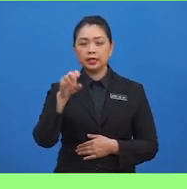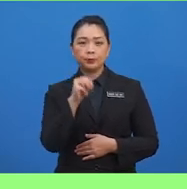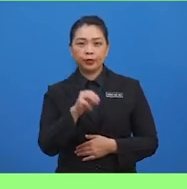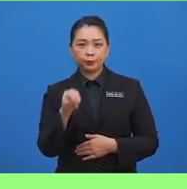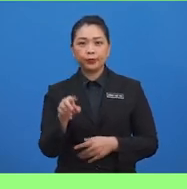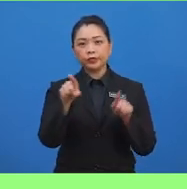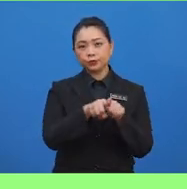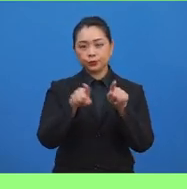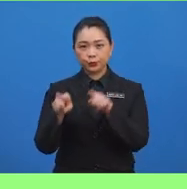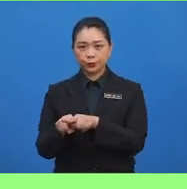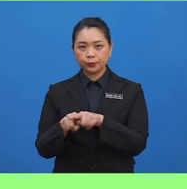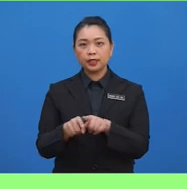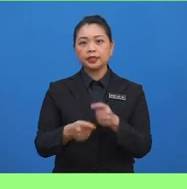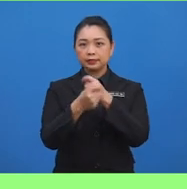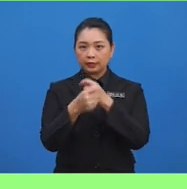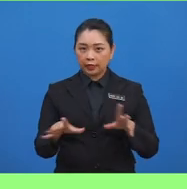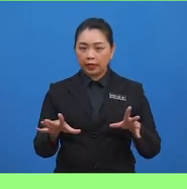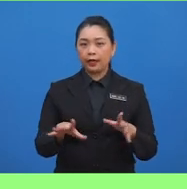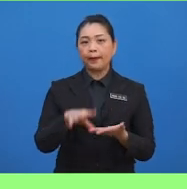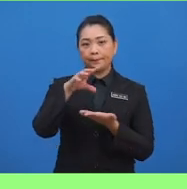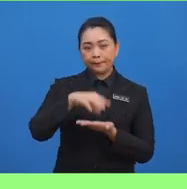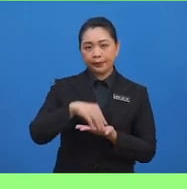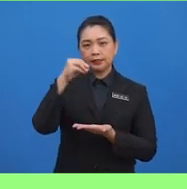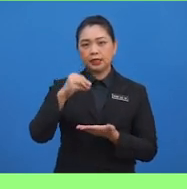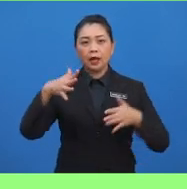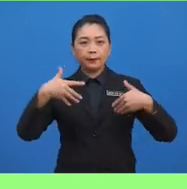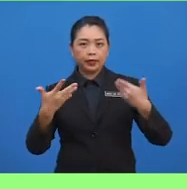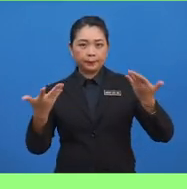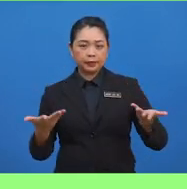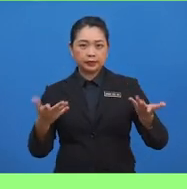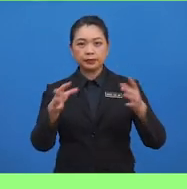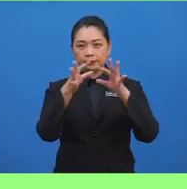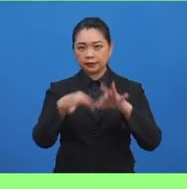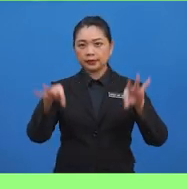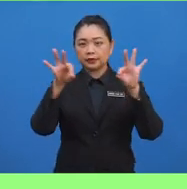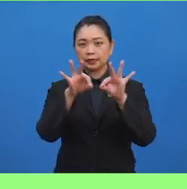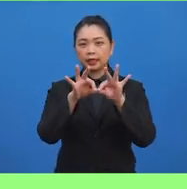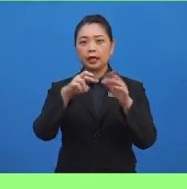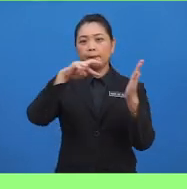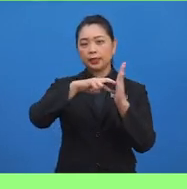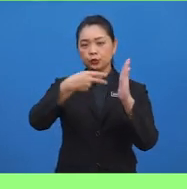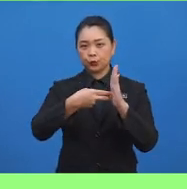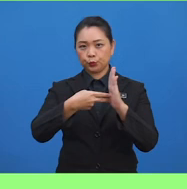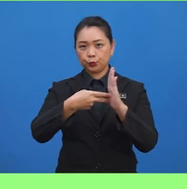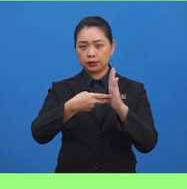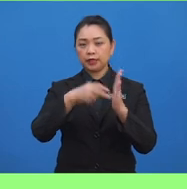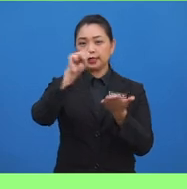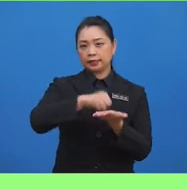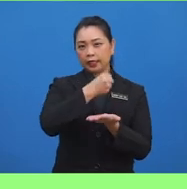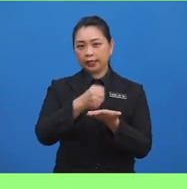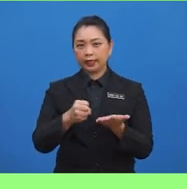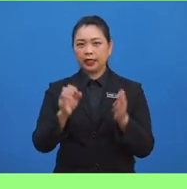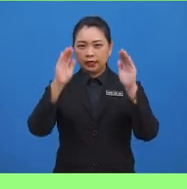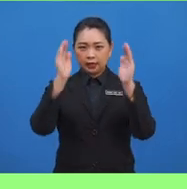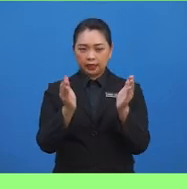murid-murid juga telah mempelajari bagaimana menceritakan maksud